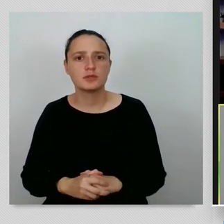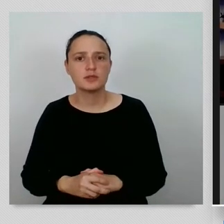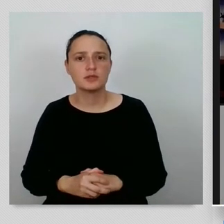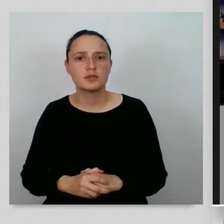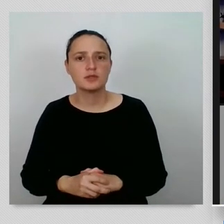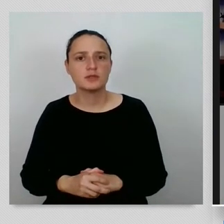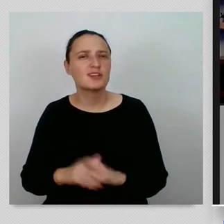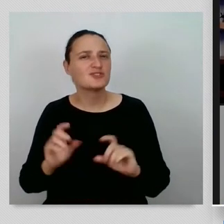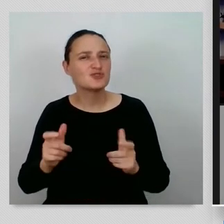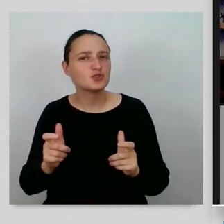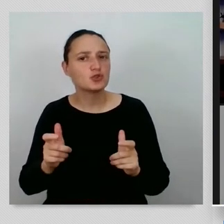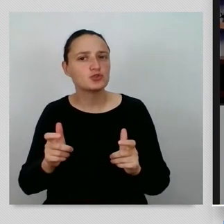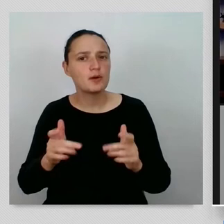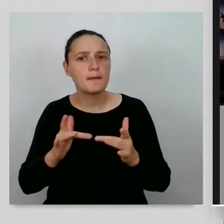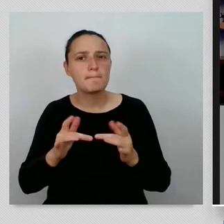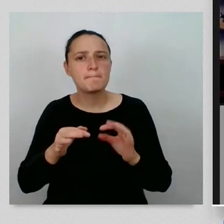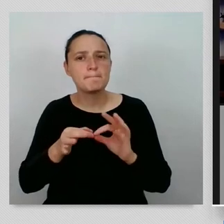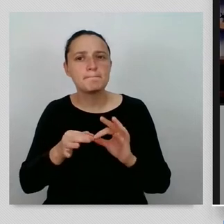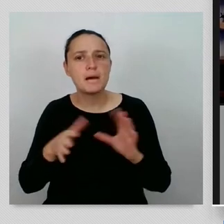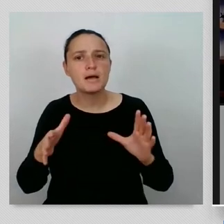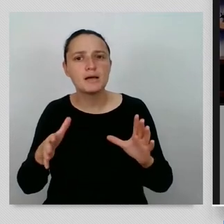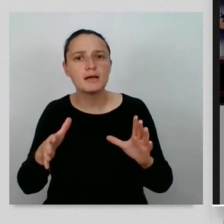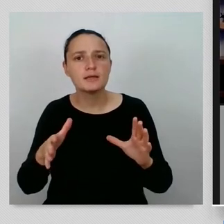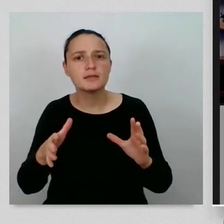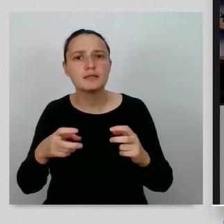Coś się stało z połączeniem, pani poseł.